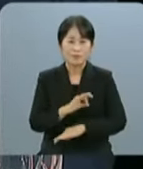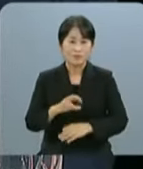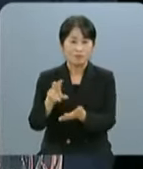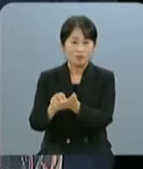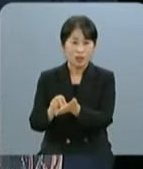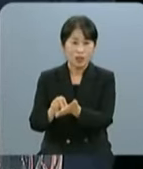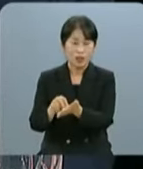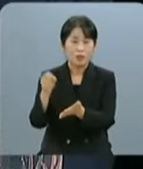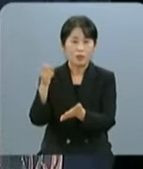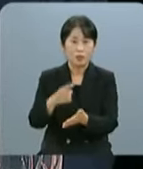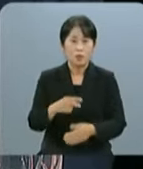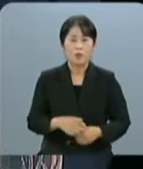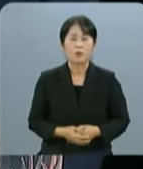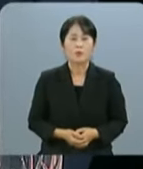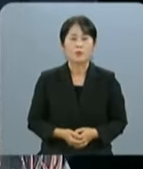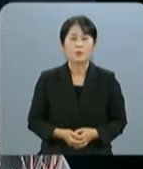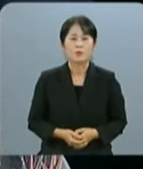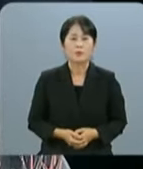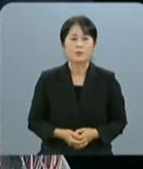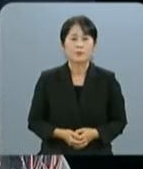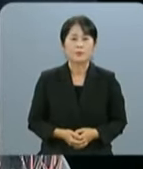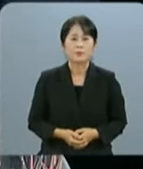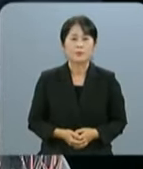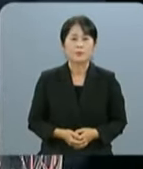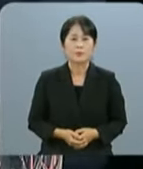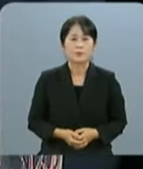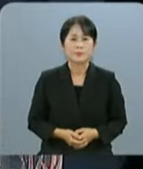아니라 자기